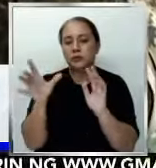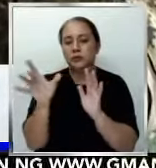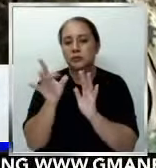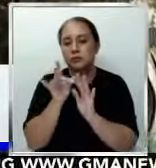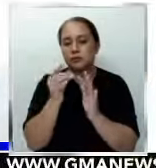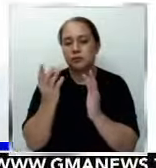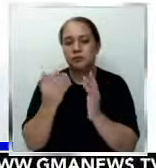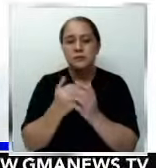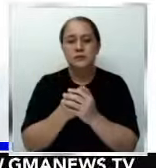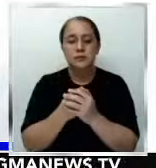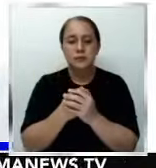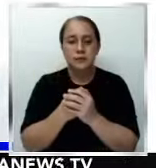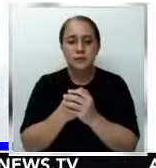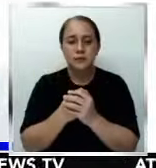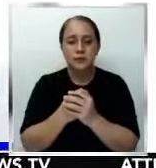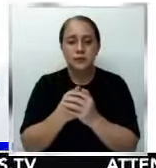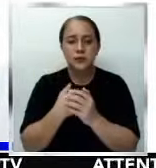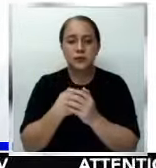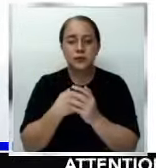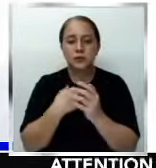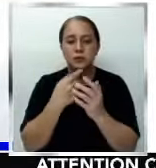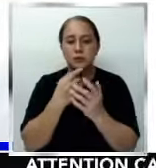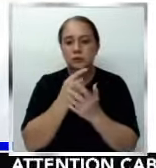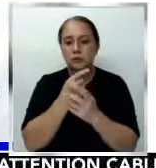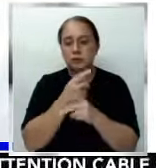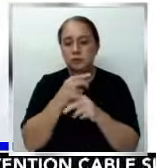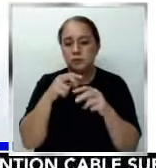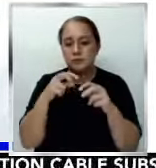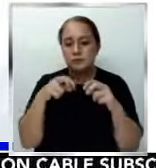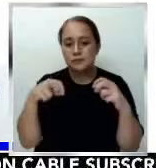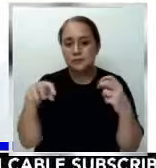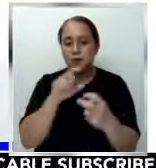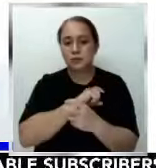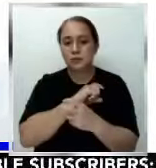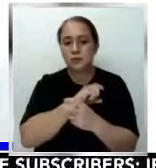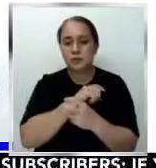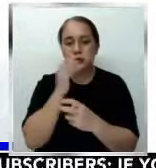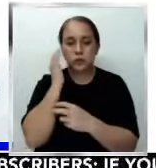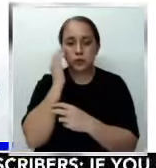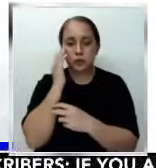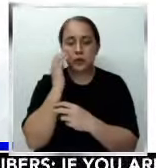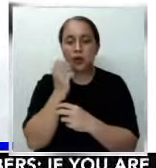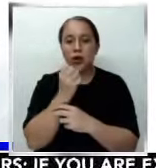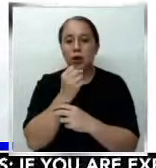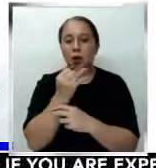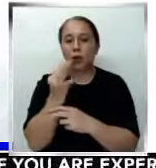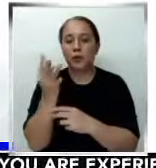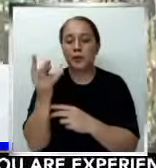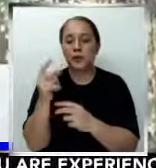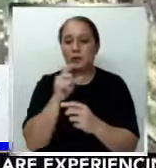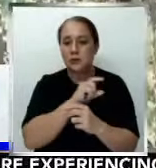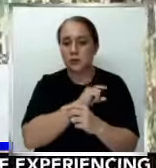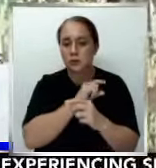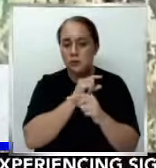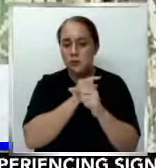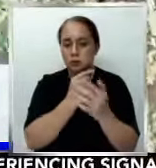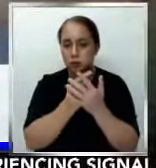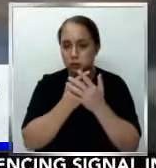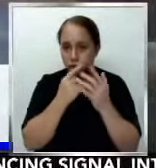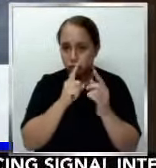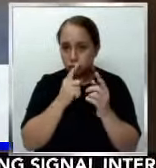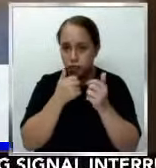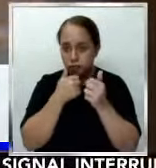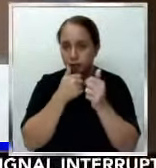Chua. Inikuta naman ng mga pulis ang hotel para alamin kung ilan ang naka-quarantine doon at nasusunod ba ang mga